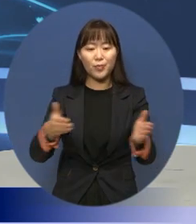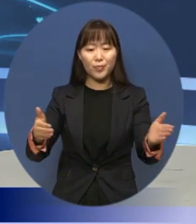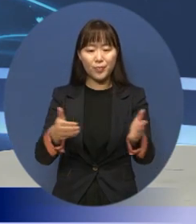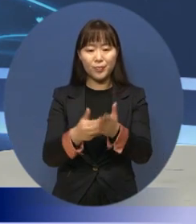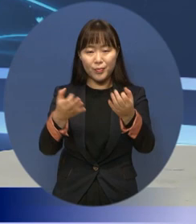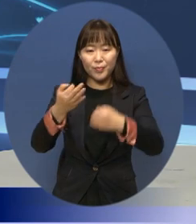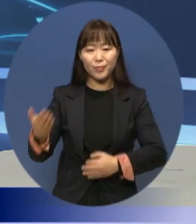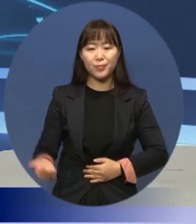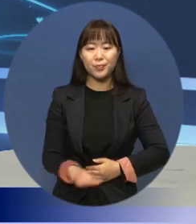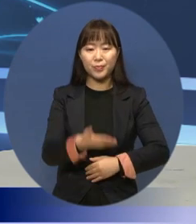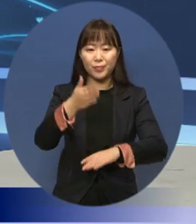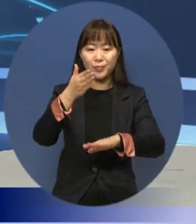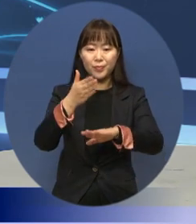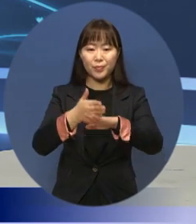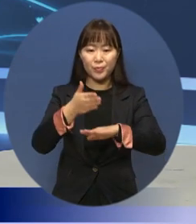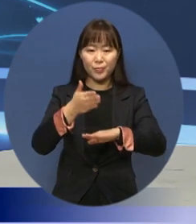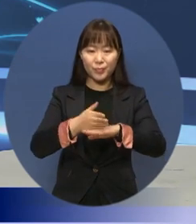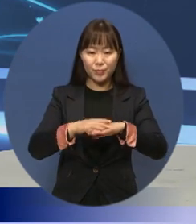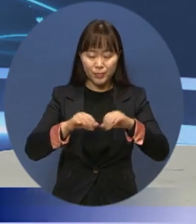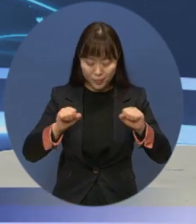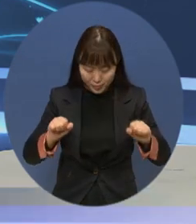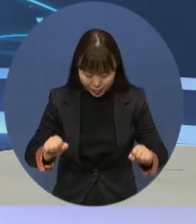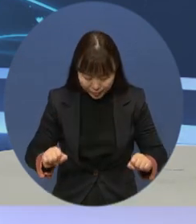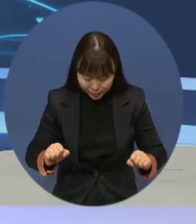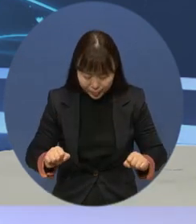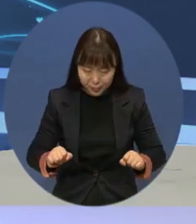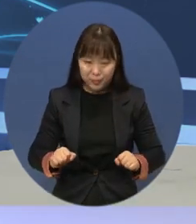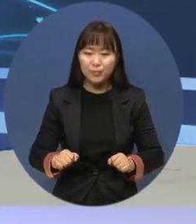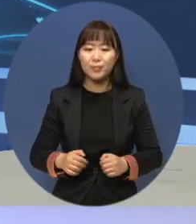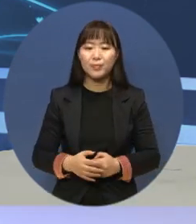마칩니다 시청해주신 여러분 고맙습니다